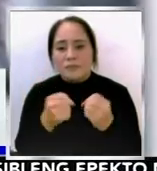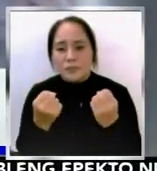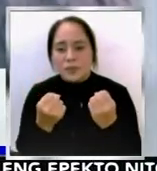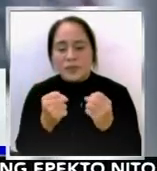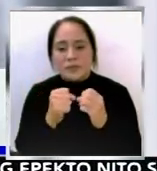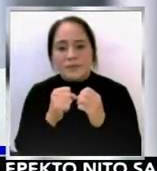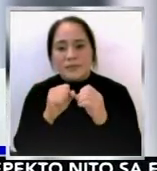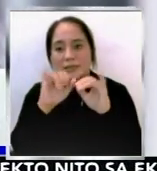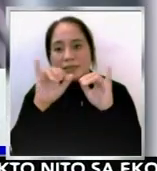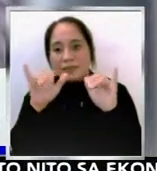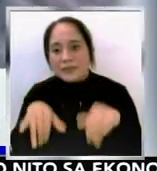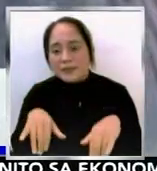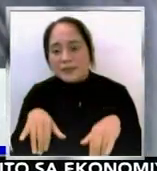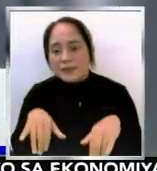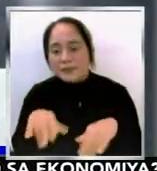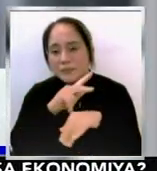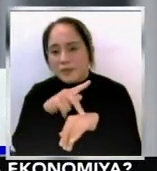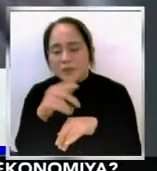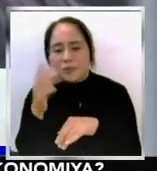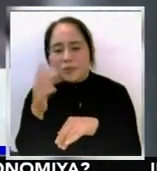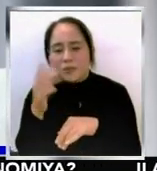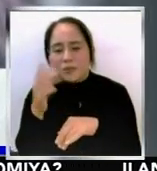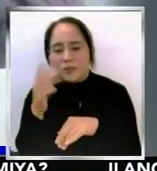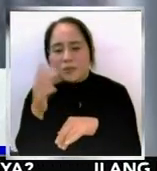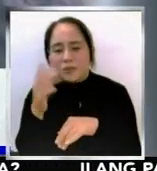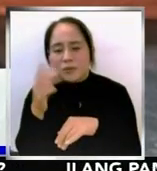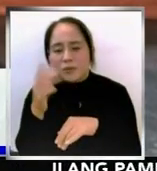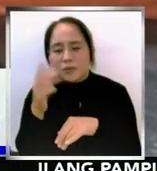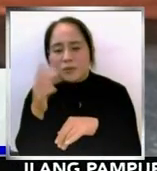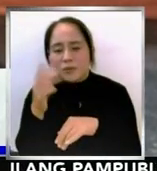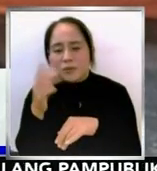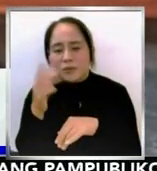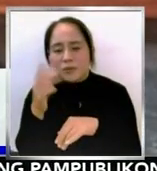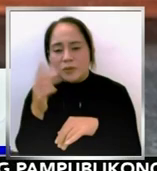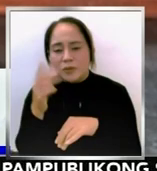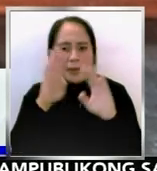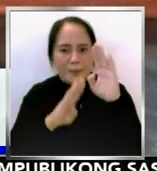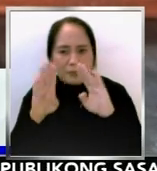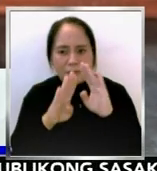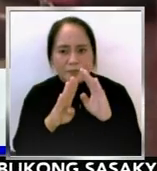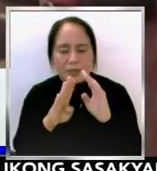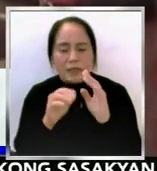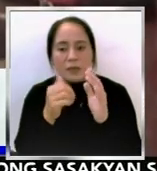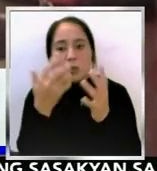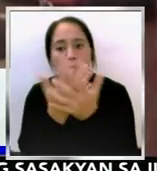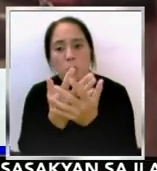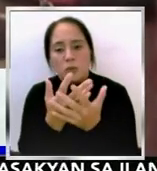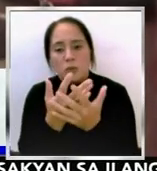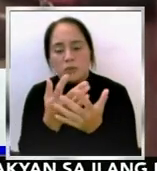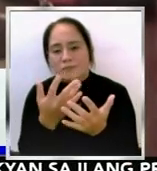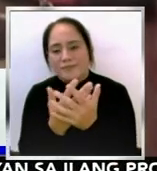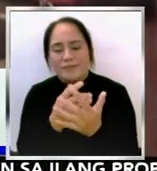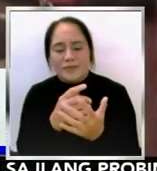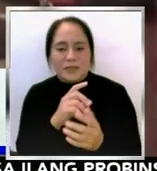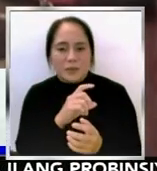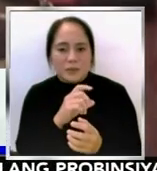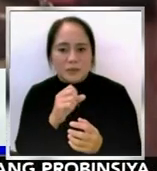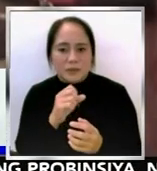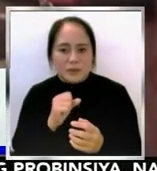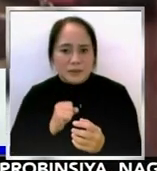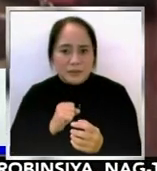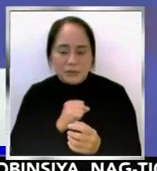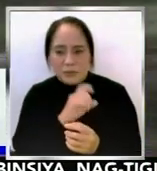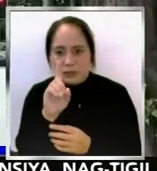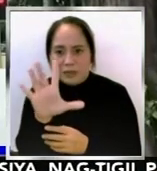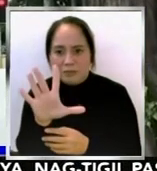sa gitna ng patuloy na pagkakakulong ng senadora. Hindi man daw perpekto ang sistema, gumagana pa rin daw ang mga kamay ng